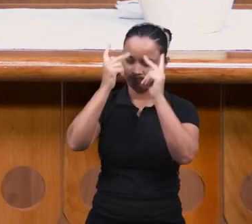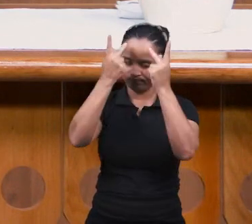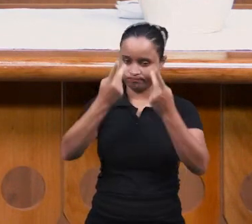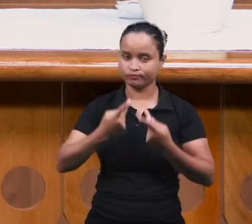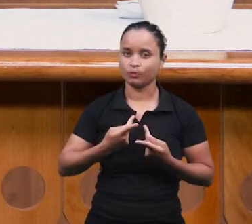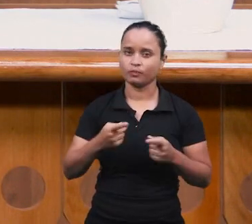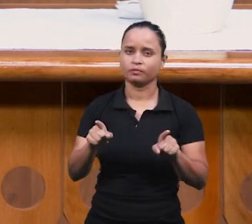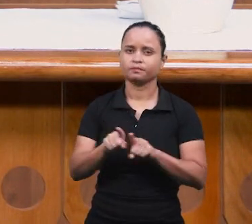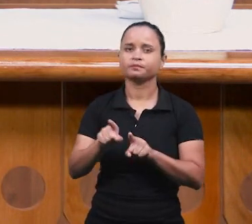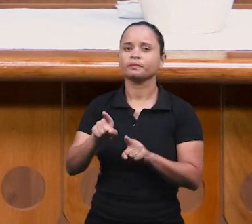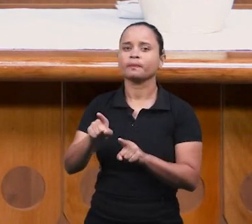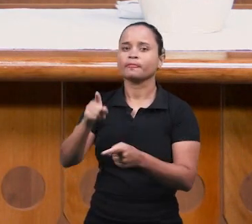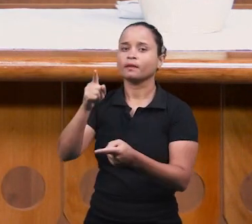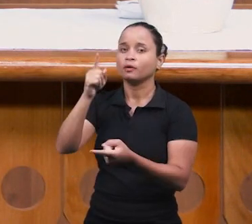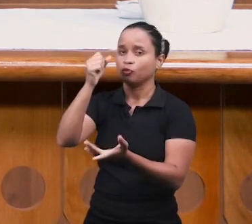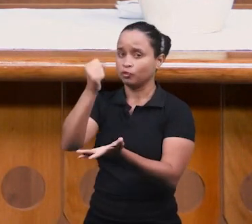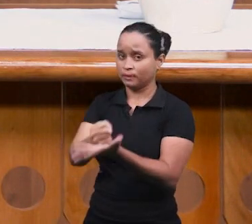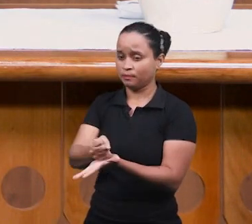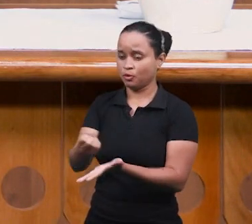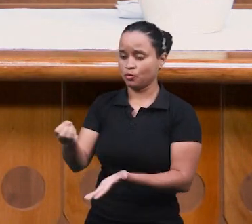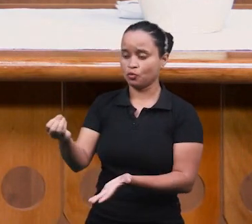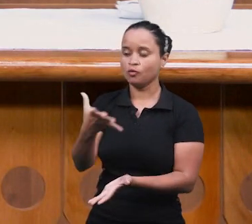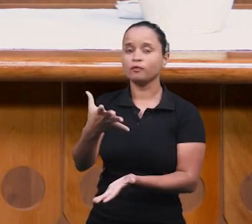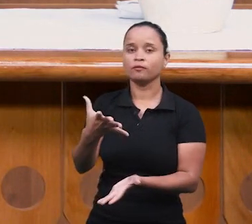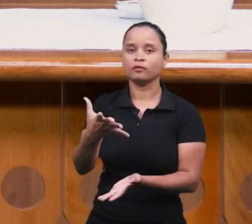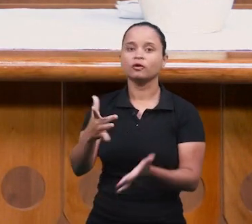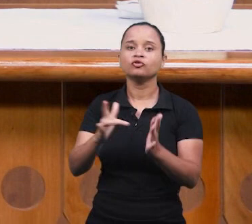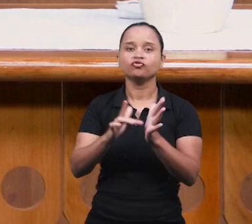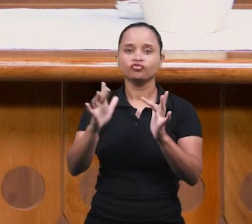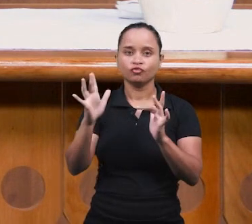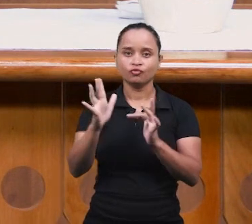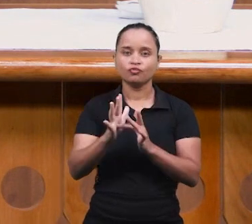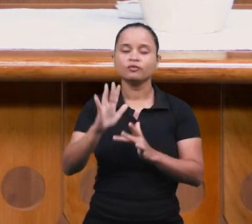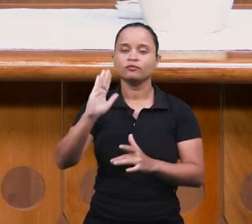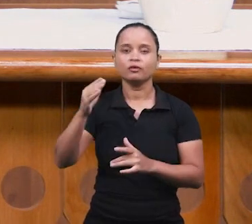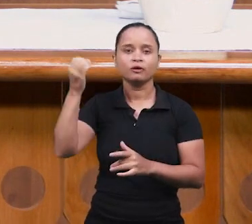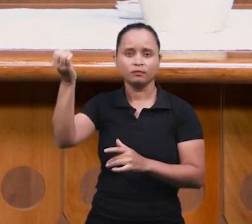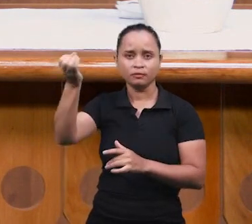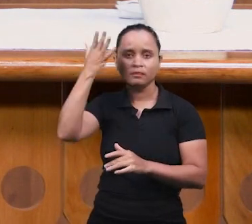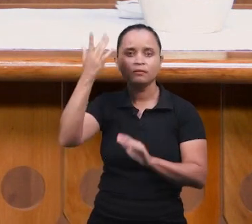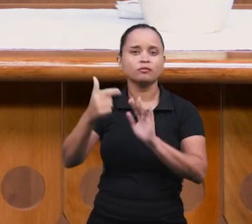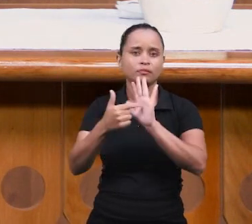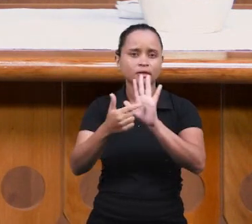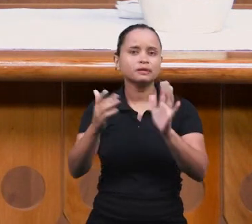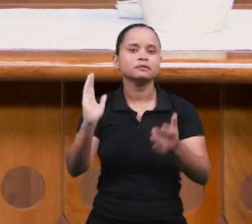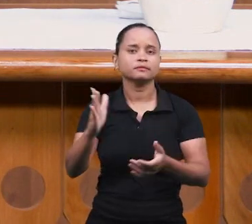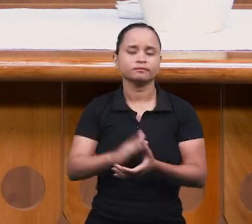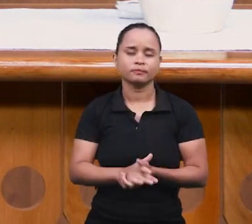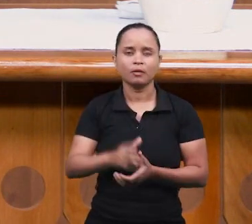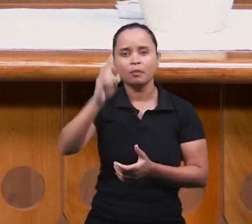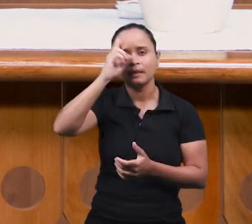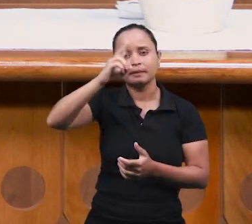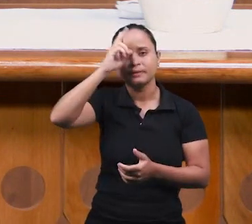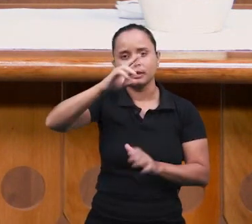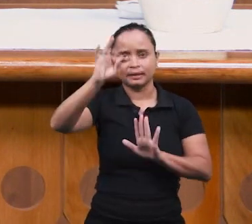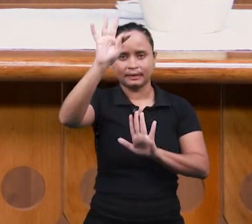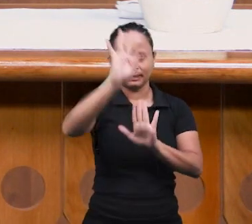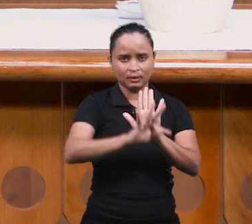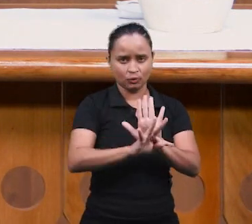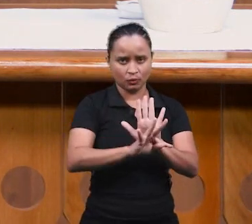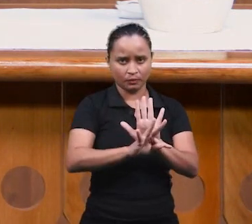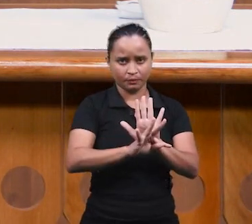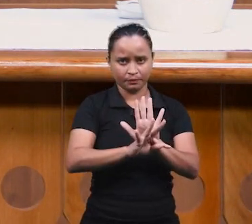Et au Nouveau Testament, le Seigneur Jésus est révélé. Mais nous allons nous rappeler, il y a un texte de la